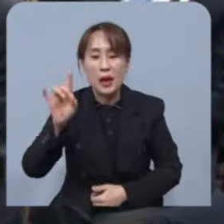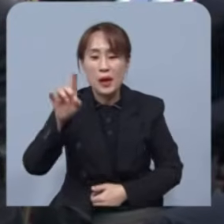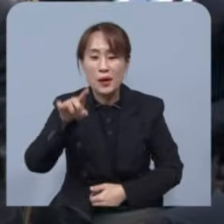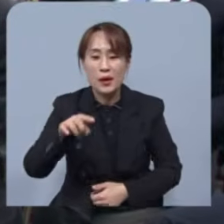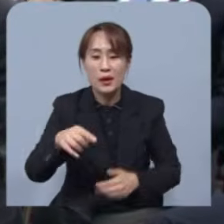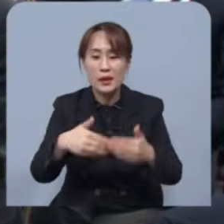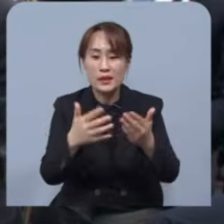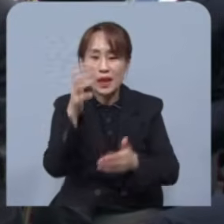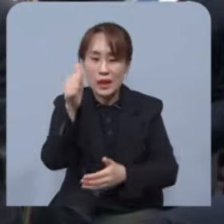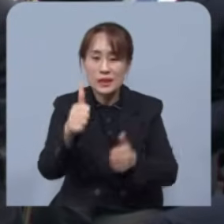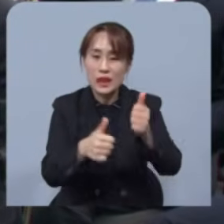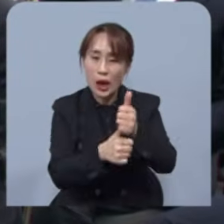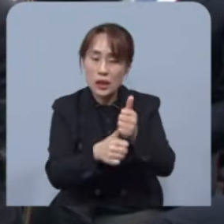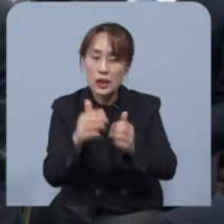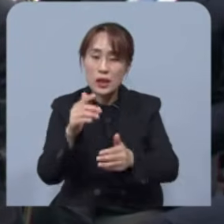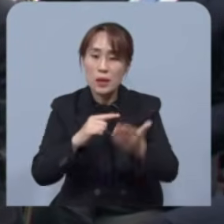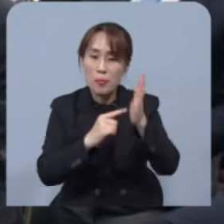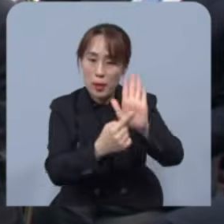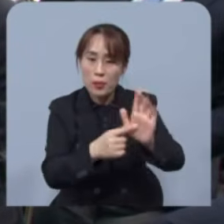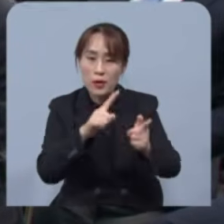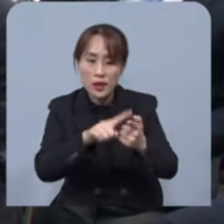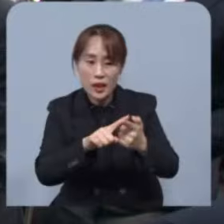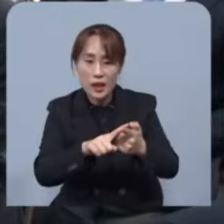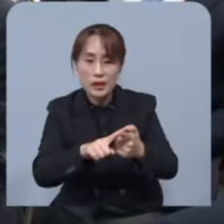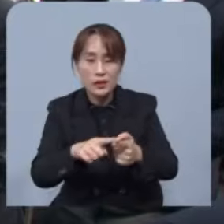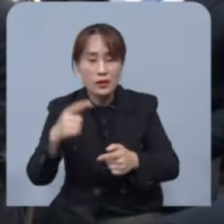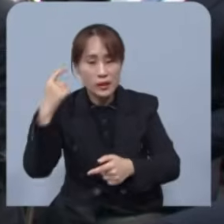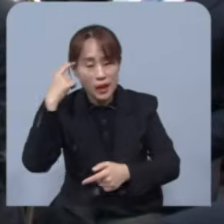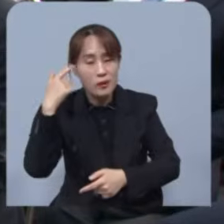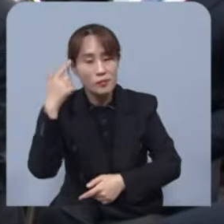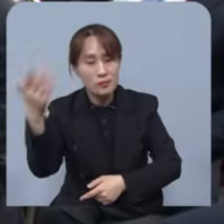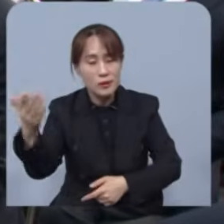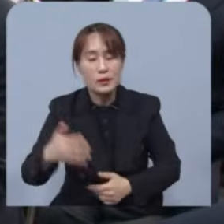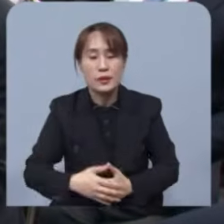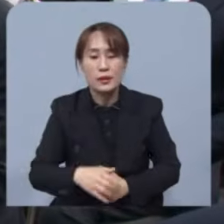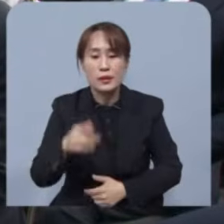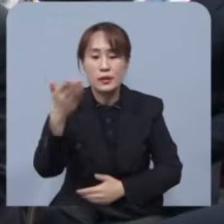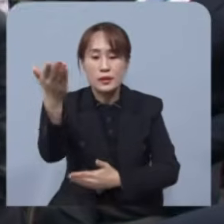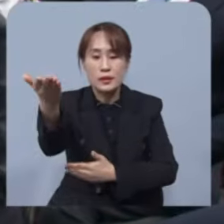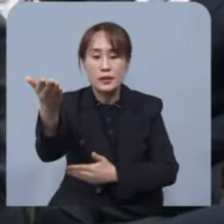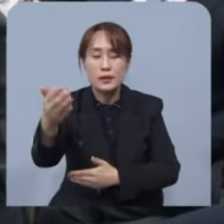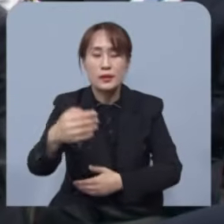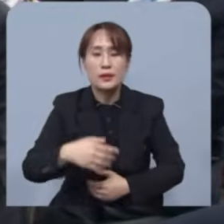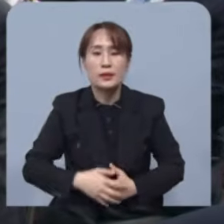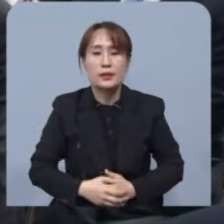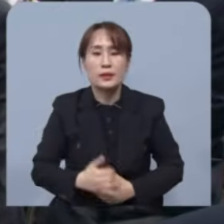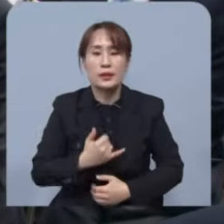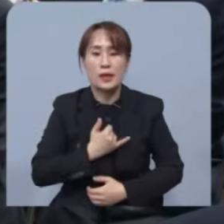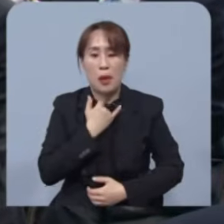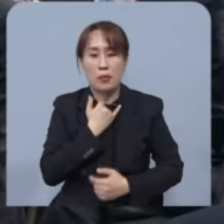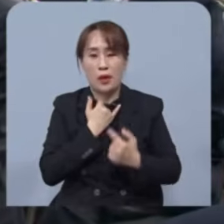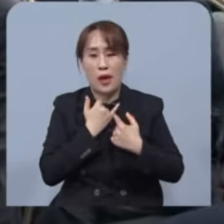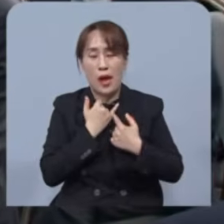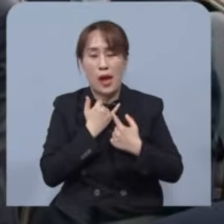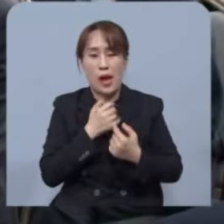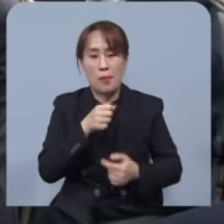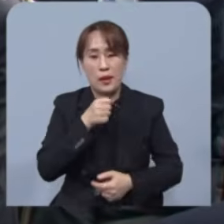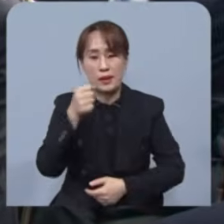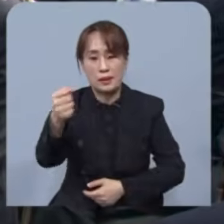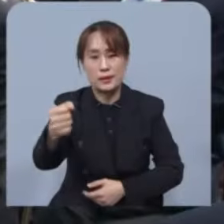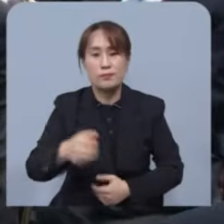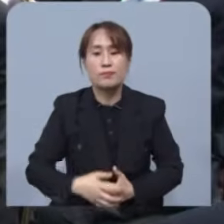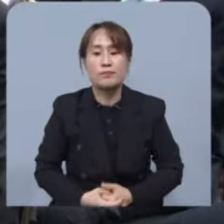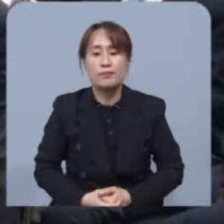장 차관님들 발표와 관련된 의견 먼저 듣겠습니다. 저기 줄무늬 넥타이 하신 분께 마이크